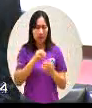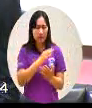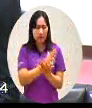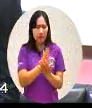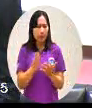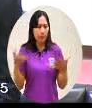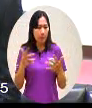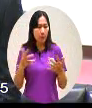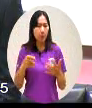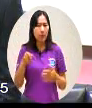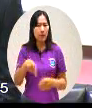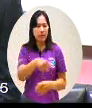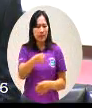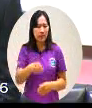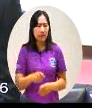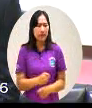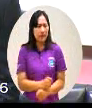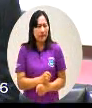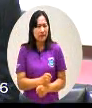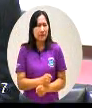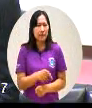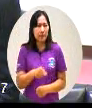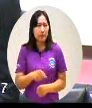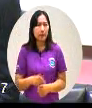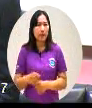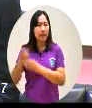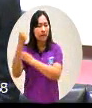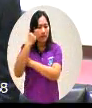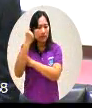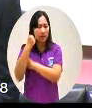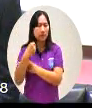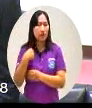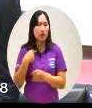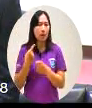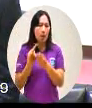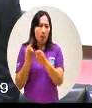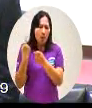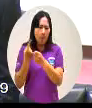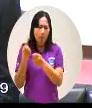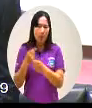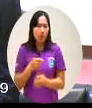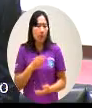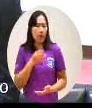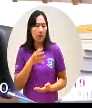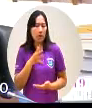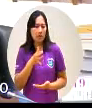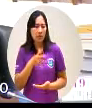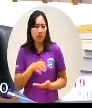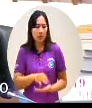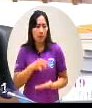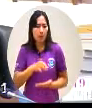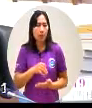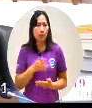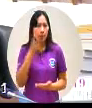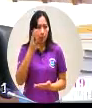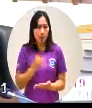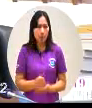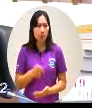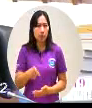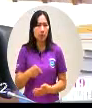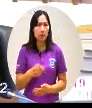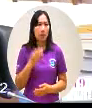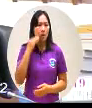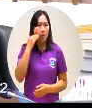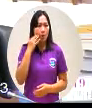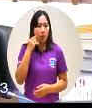把劲啦，已经讲两年啊，伫旧议会讲较紧嘛啦，公路局看要用什么方式啦，那无系请立委出来甲沟通嘛，你若叫